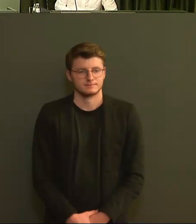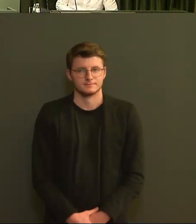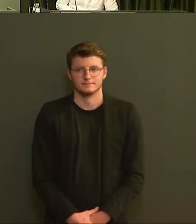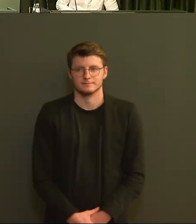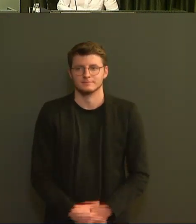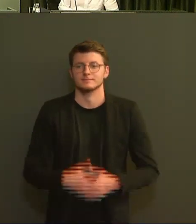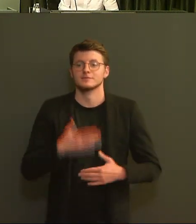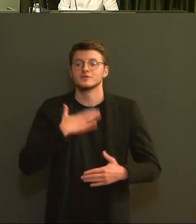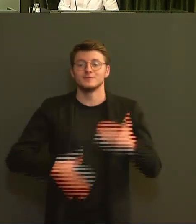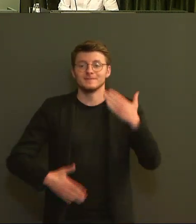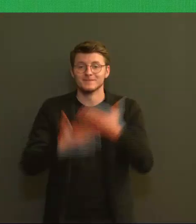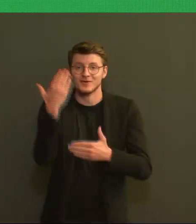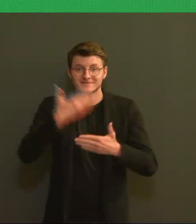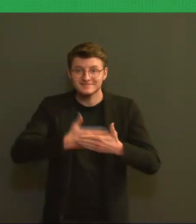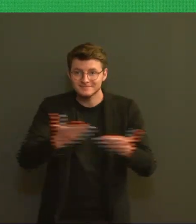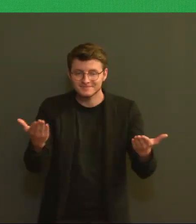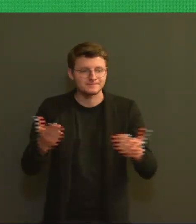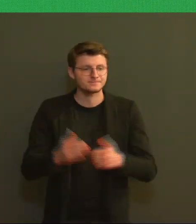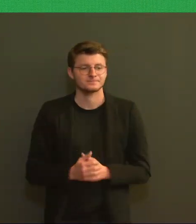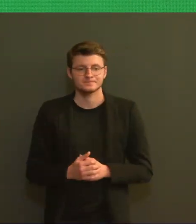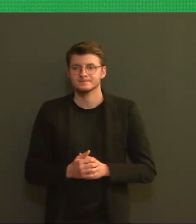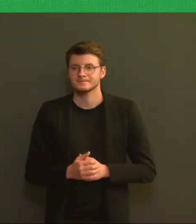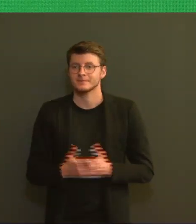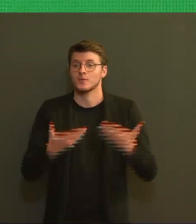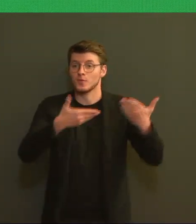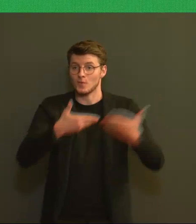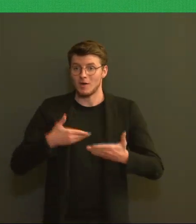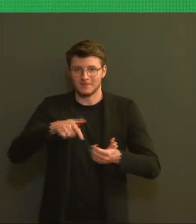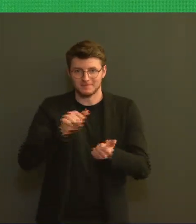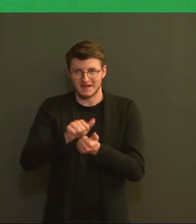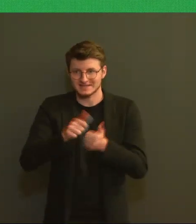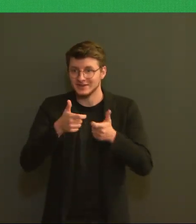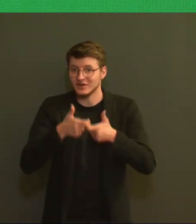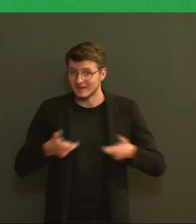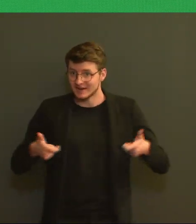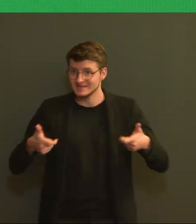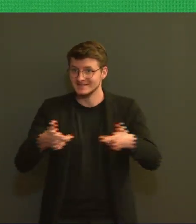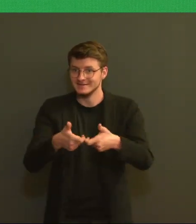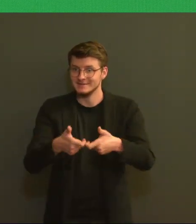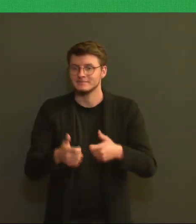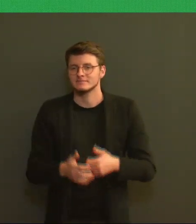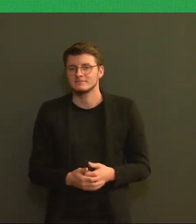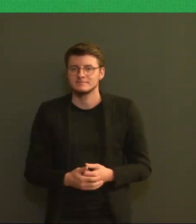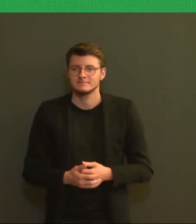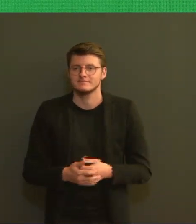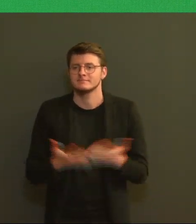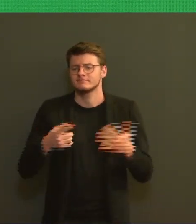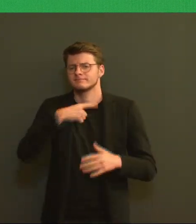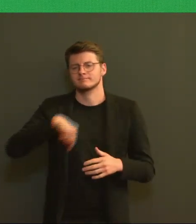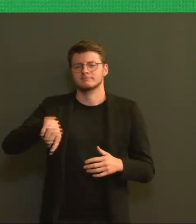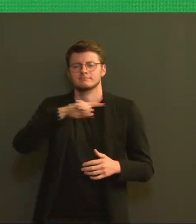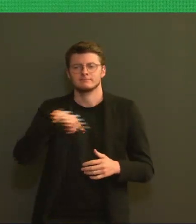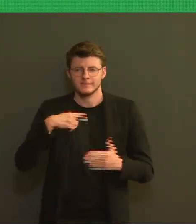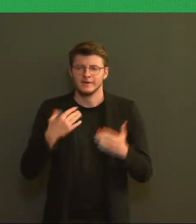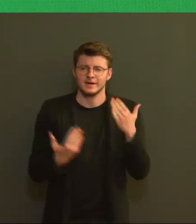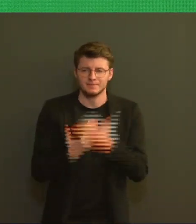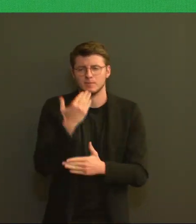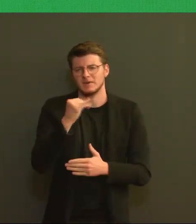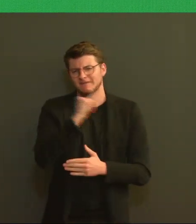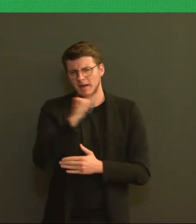Goedemorgen. Welkom op deze persconferentie, waarin we jullie gaan informeren over de stand van zaken